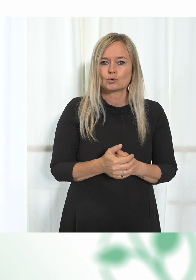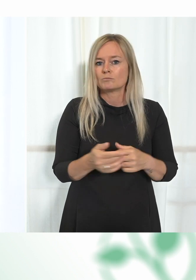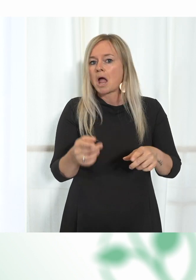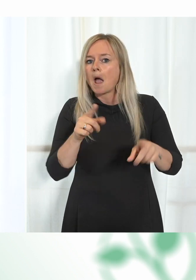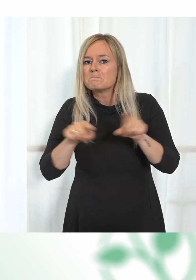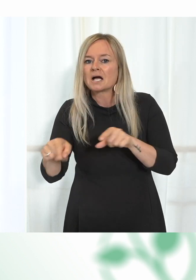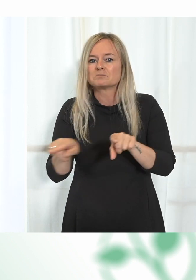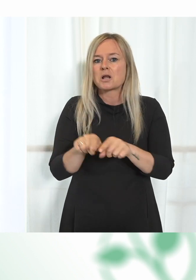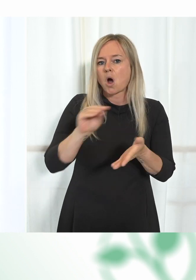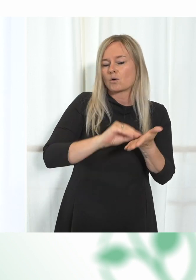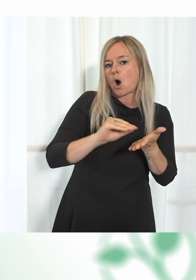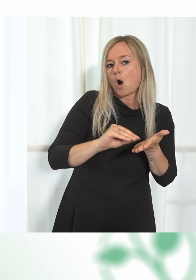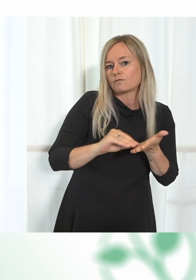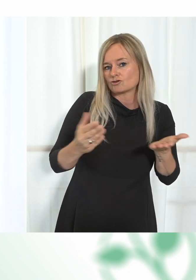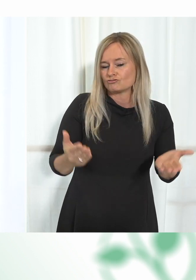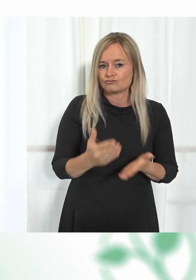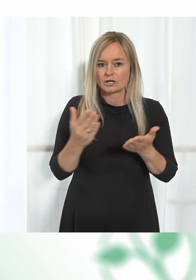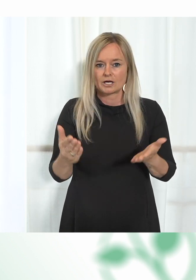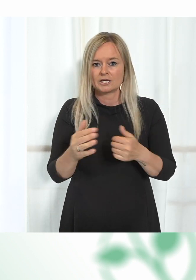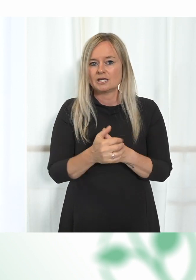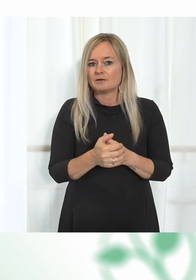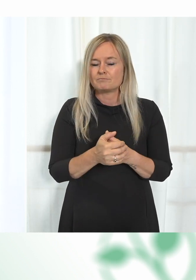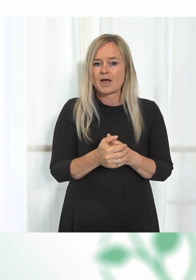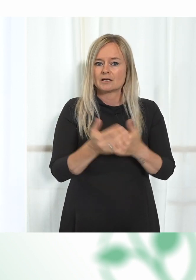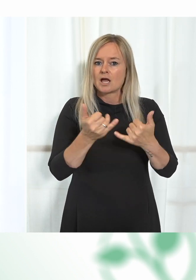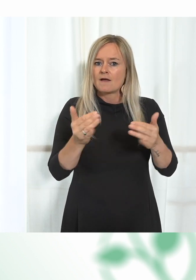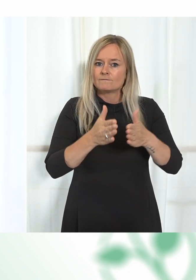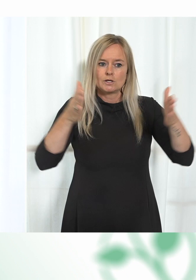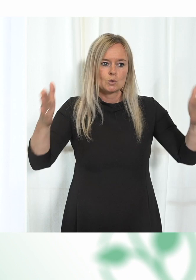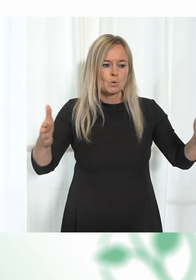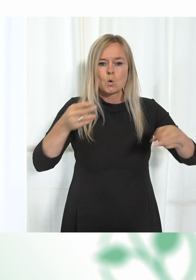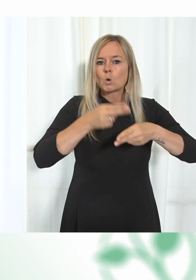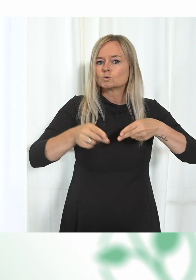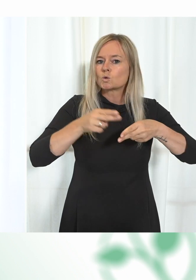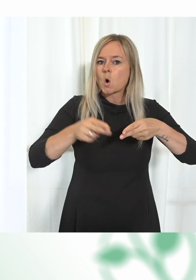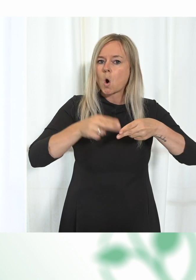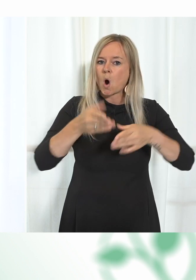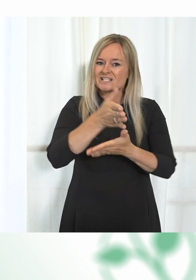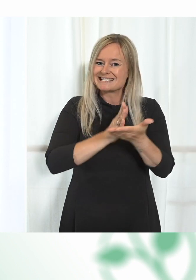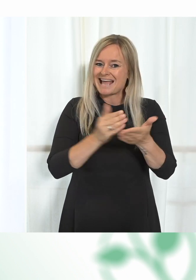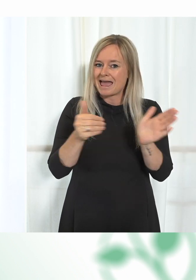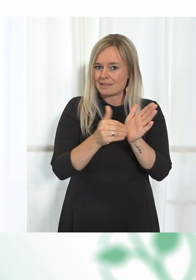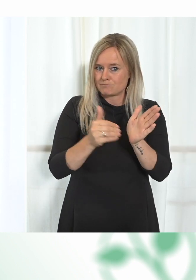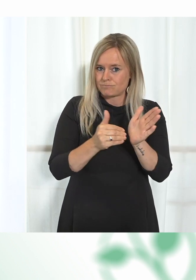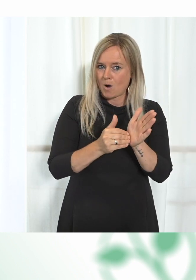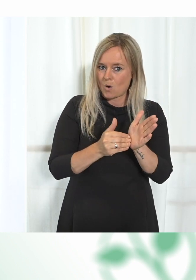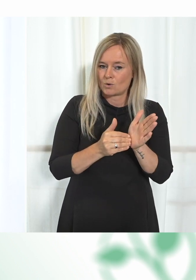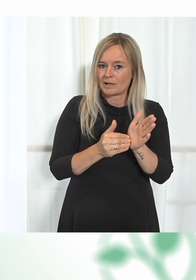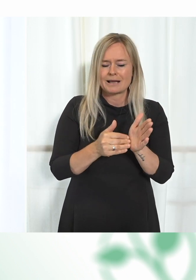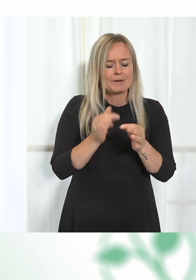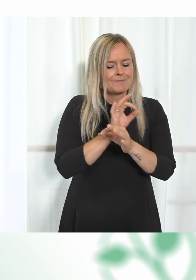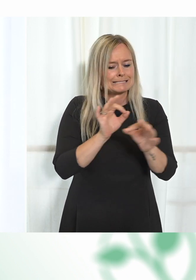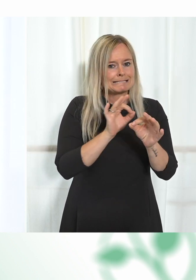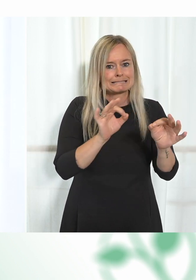aufgeschrieben, in welchen Dimensionen man die Holztrümmer braucht und Stücke braucht, und er hat das wirklich ganz präzise